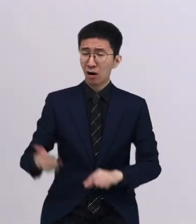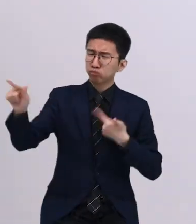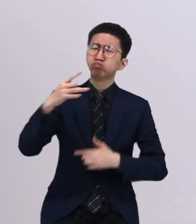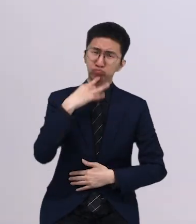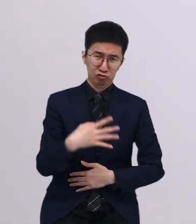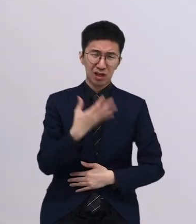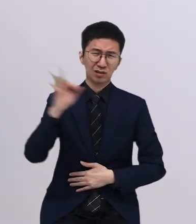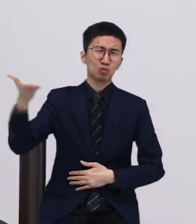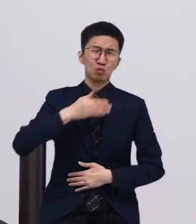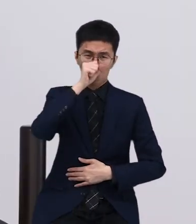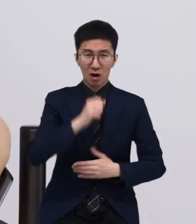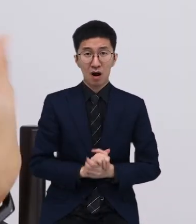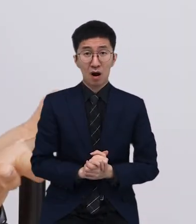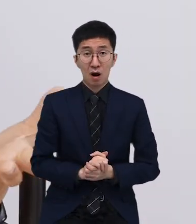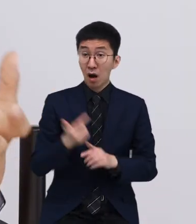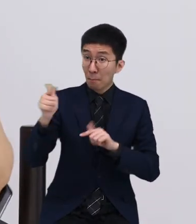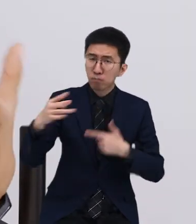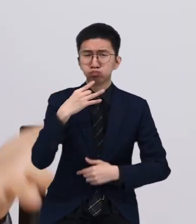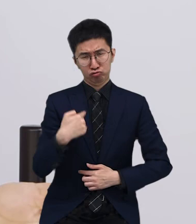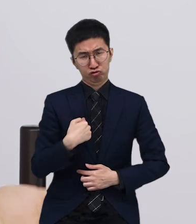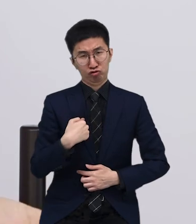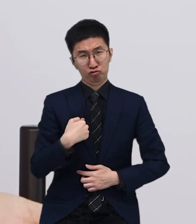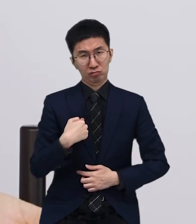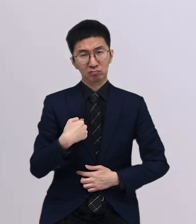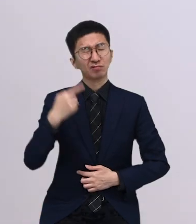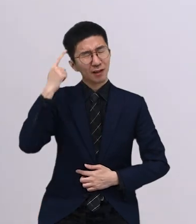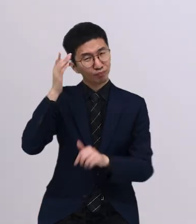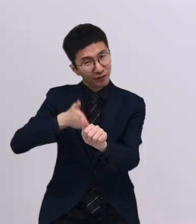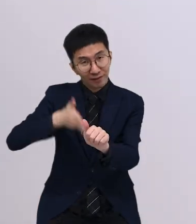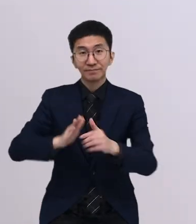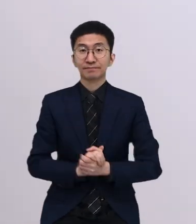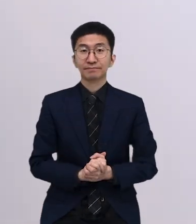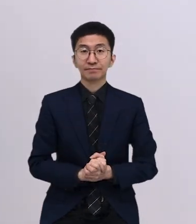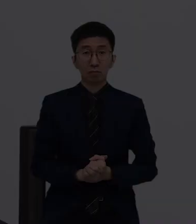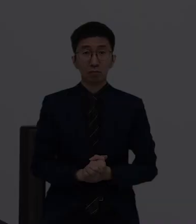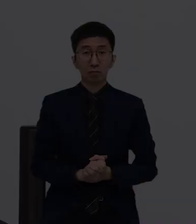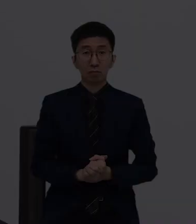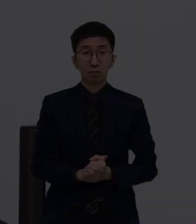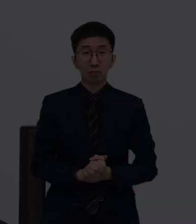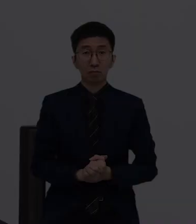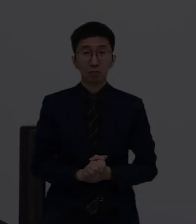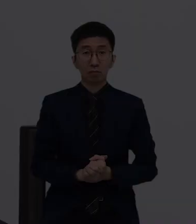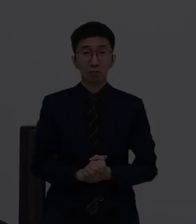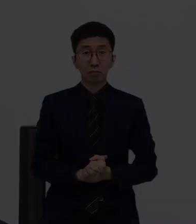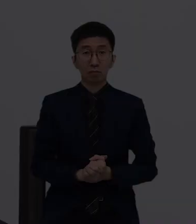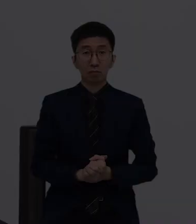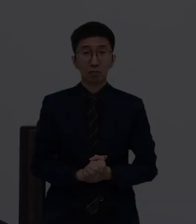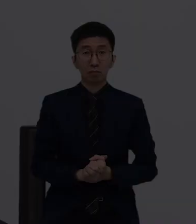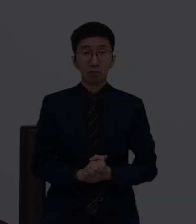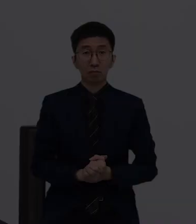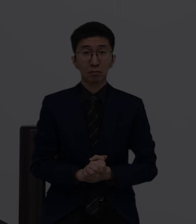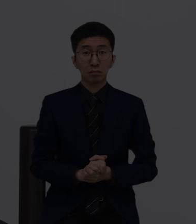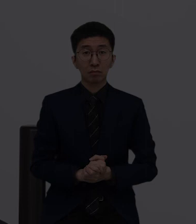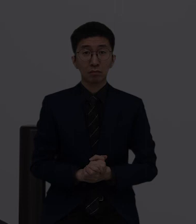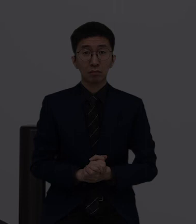그대로 존중해줬으면 좋겠고 그냥 이렇게 다양한 몸도 있구나 생각해줬으면 좋겠습니다. 화보 촬영이 일주일